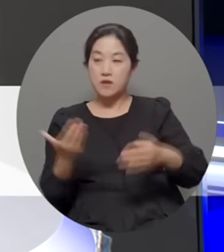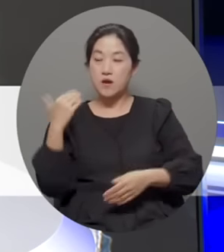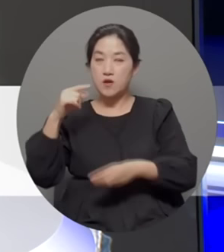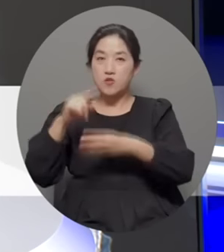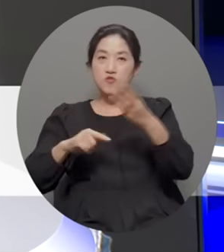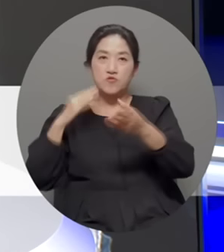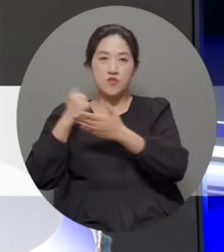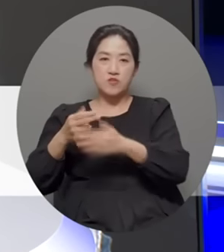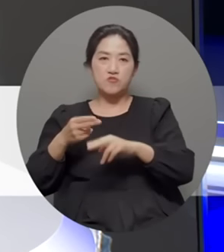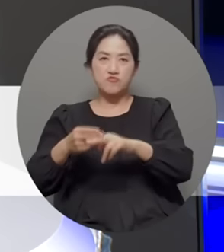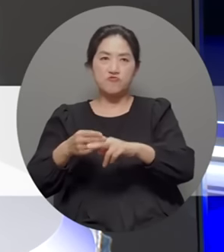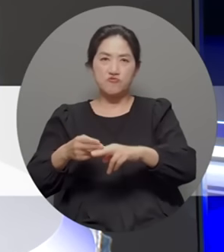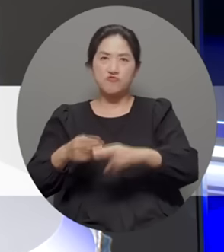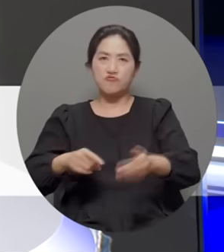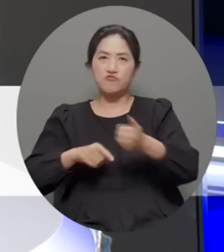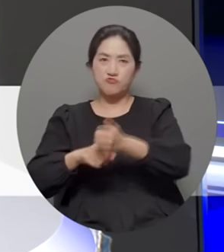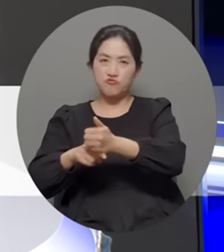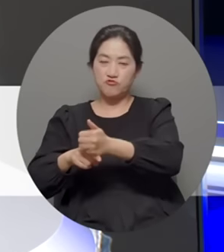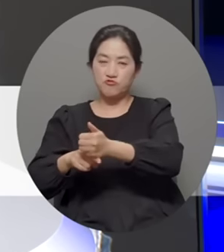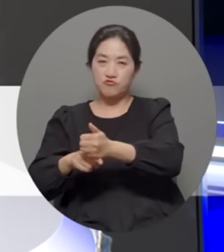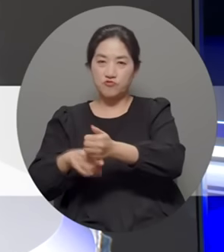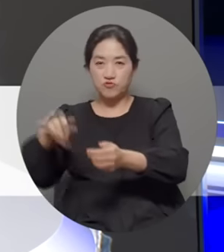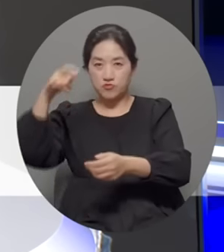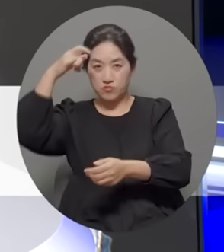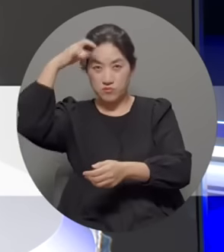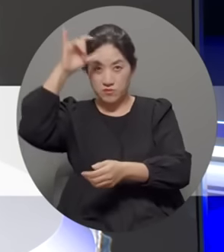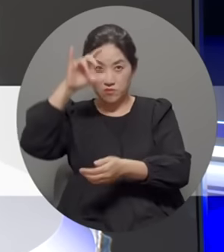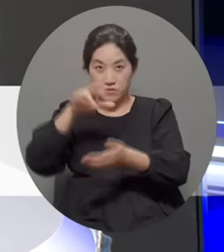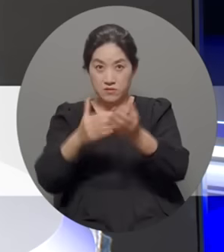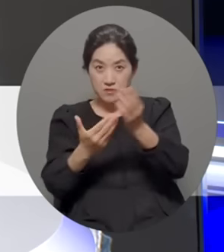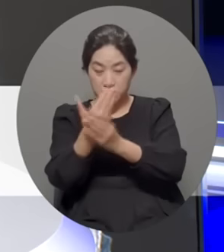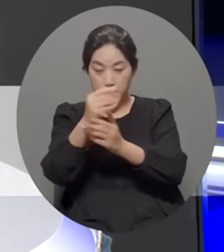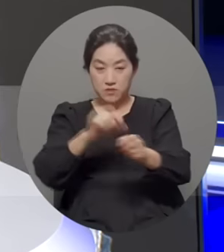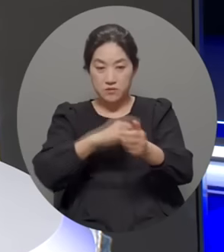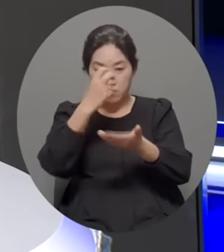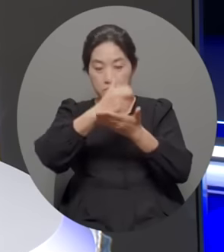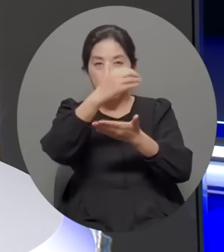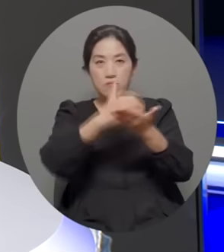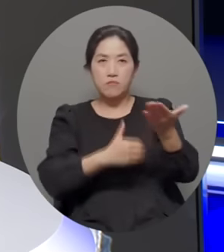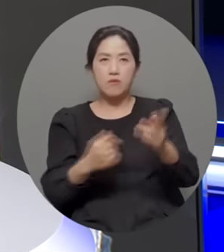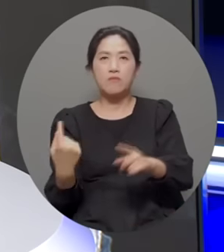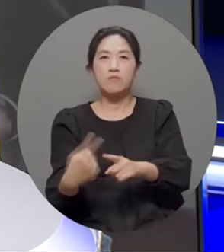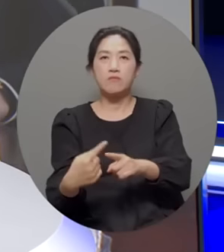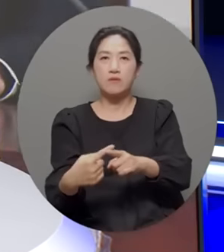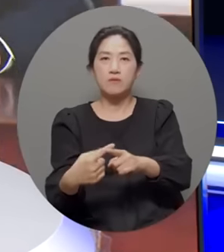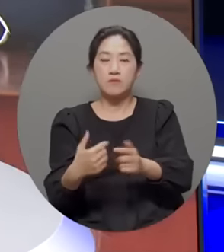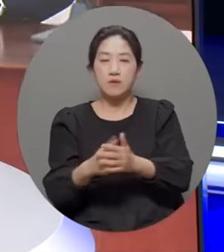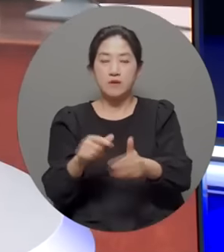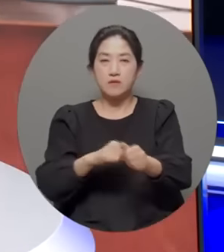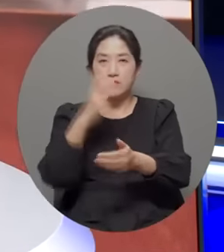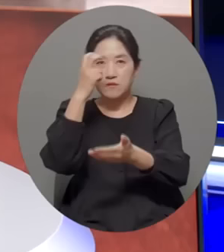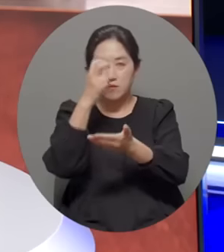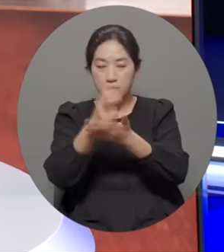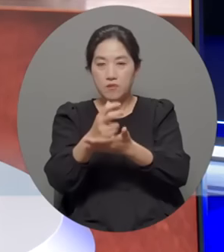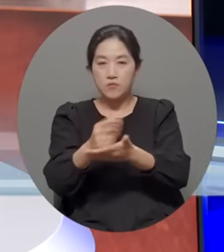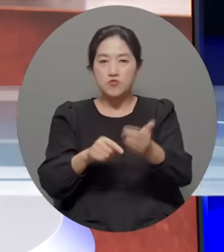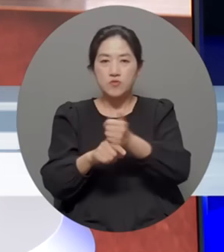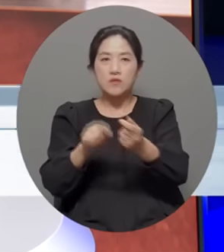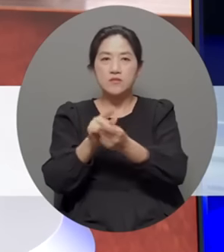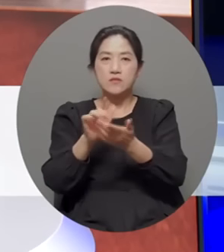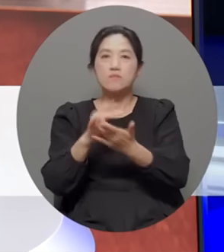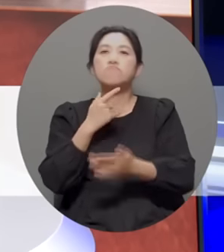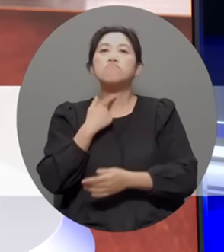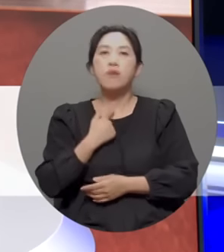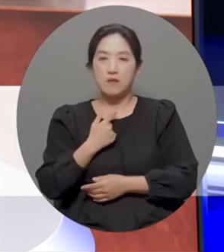수사를 지휘했던 국정농단 당시의 특검 법안과 다를 게 거의 없습니다. 특검 수사를 직접 해본 대통령의 거부권